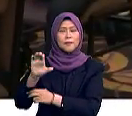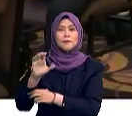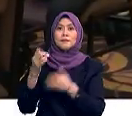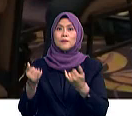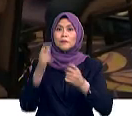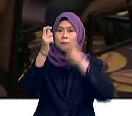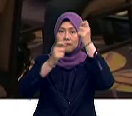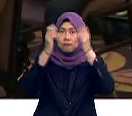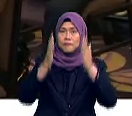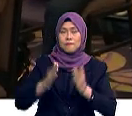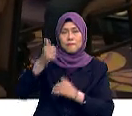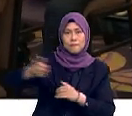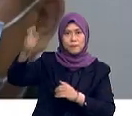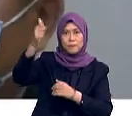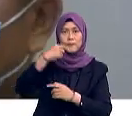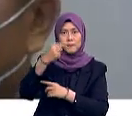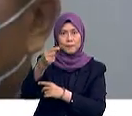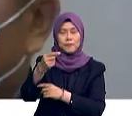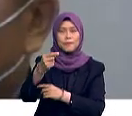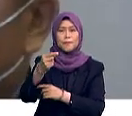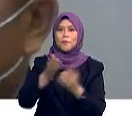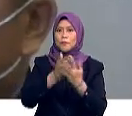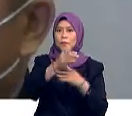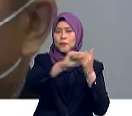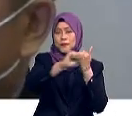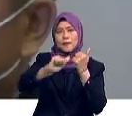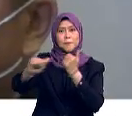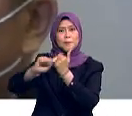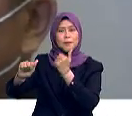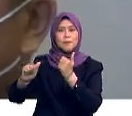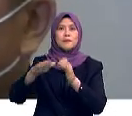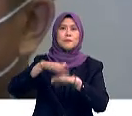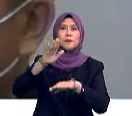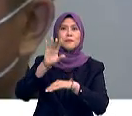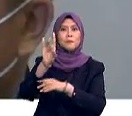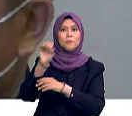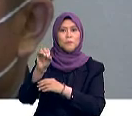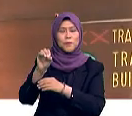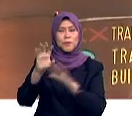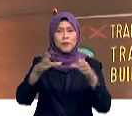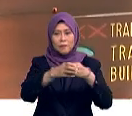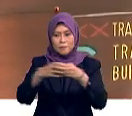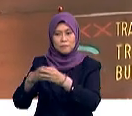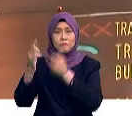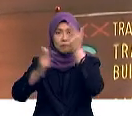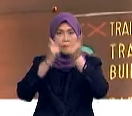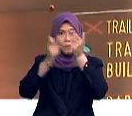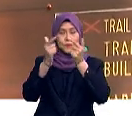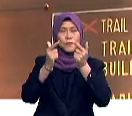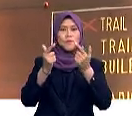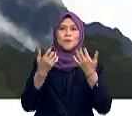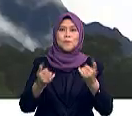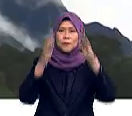Tourism Malaysia Zulkifli Muhammad Said berkata, melalui kempen tersebut, lebih 80 pakej istimewa pelancongan dihasilkan